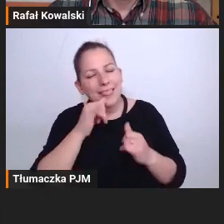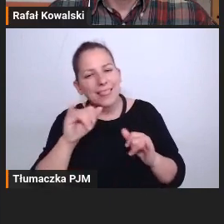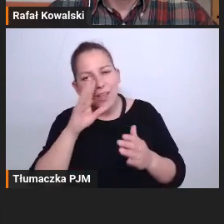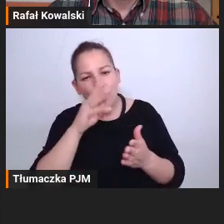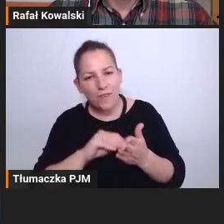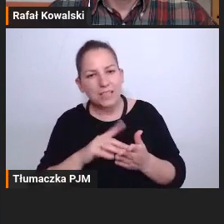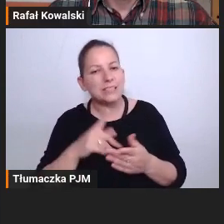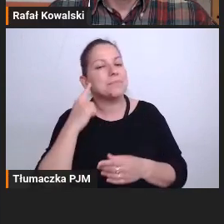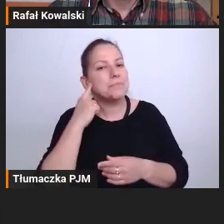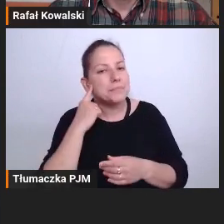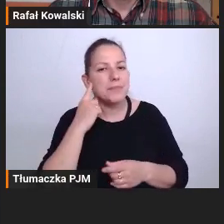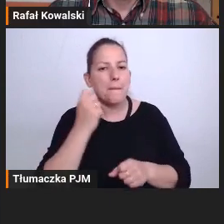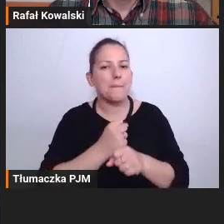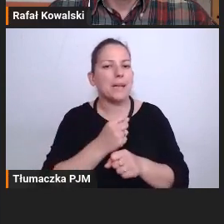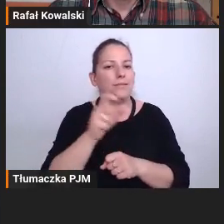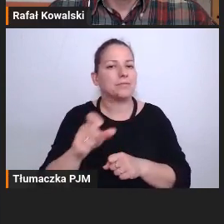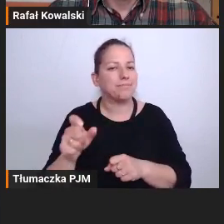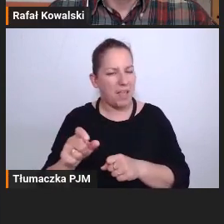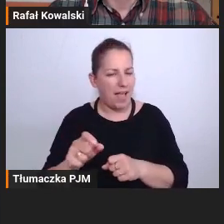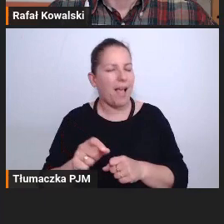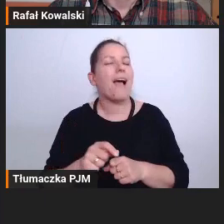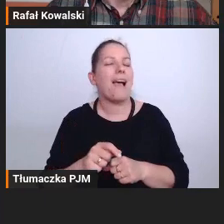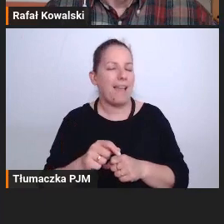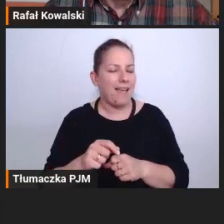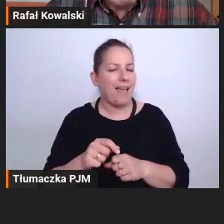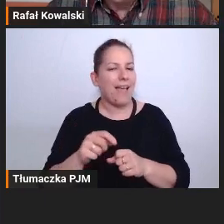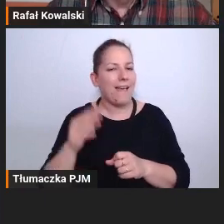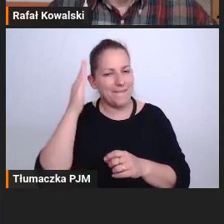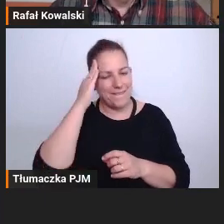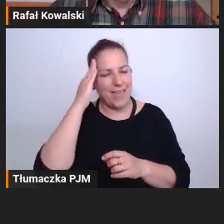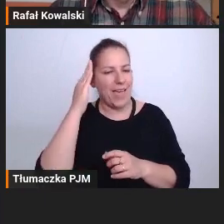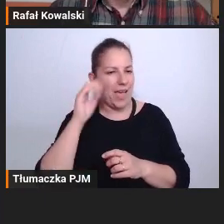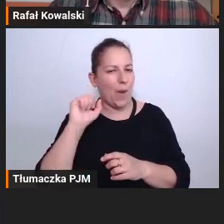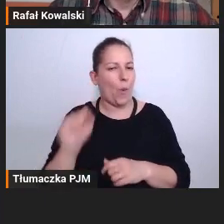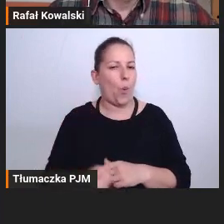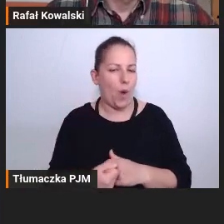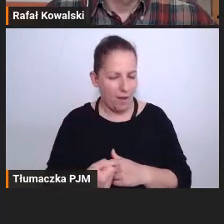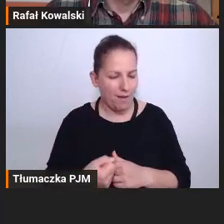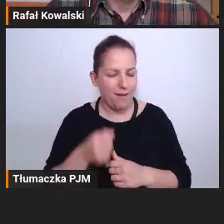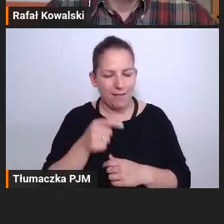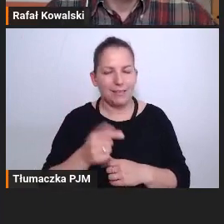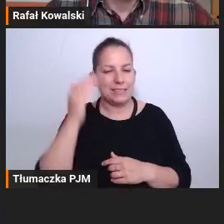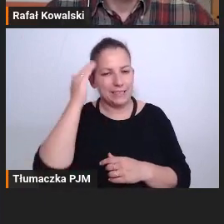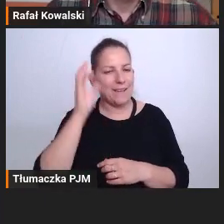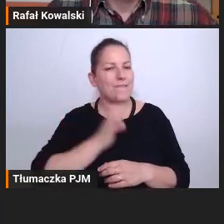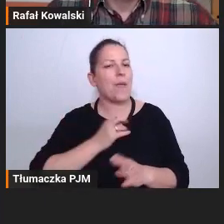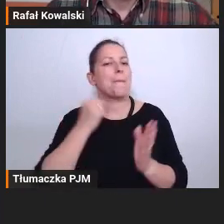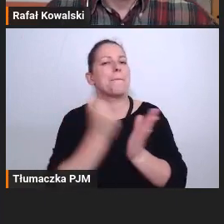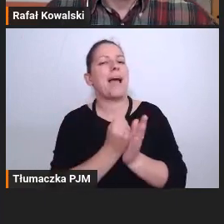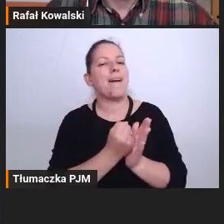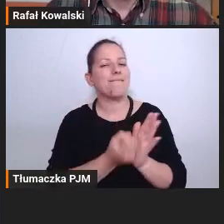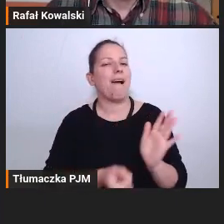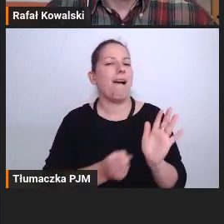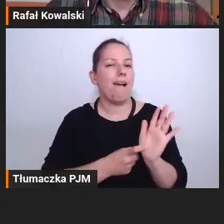zazwyczaj słyszę, że pracownicy są dość dobrze wyedukowani pod tym względem i że jednak znają swoje prawa i wiedzą, co im